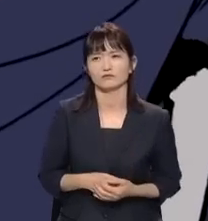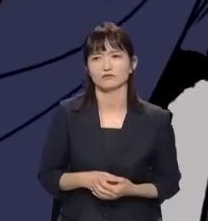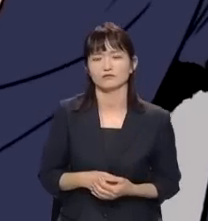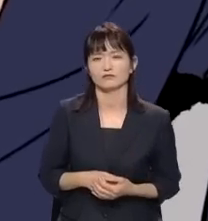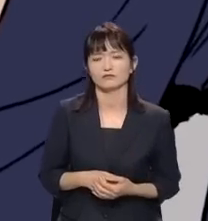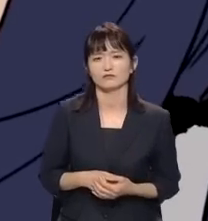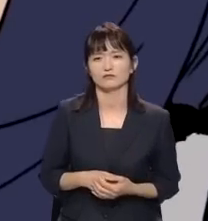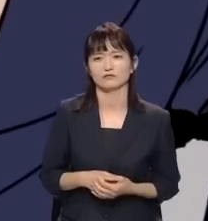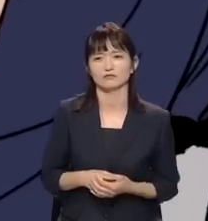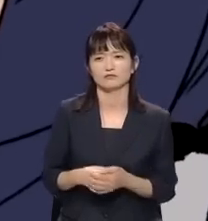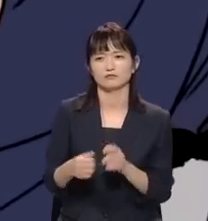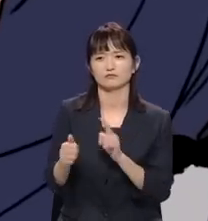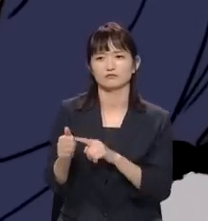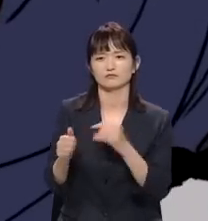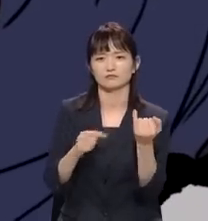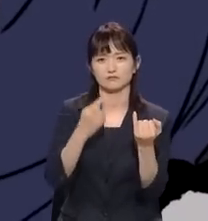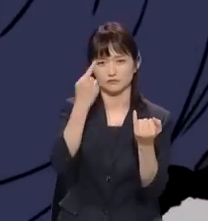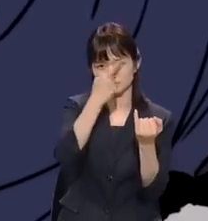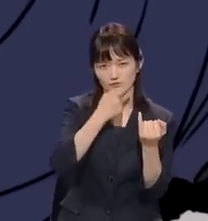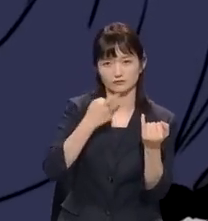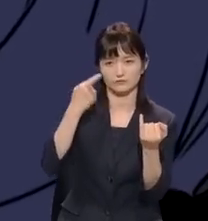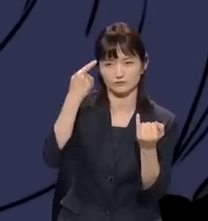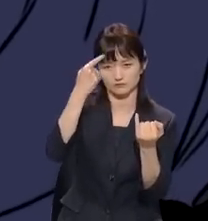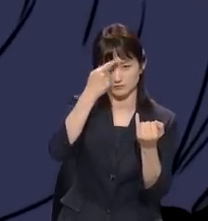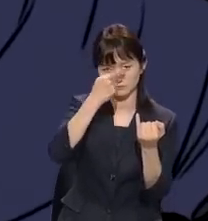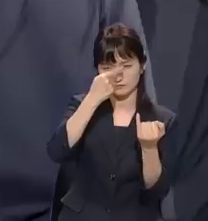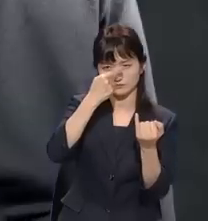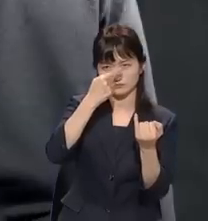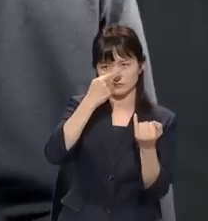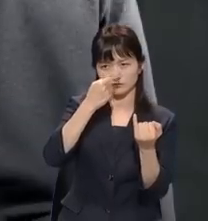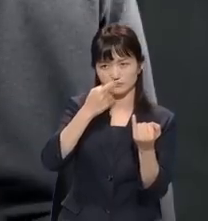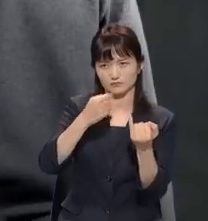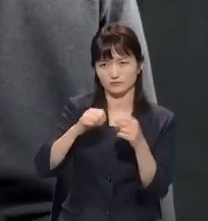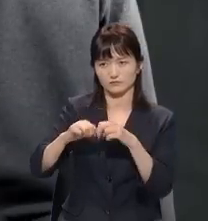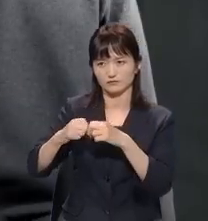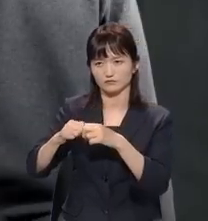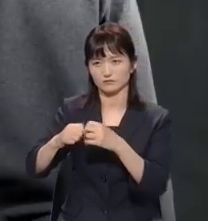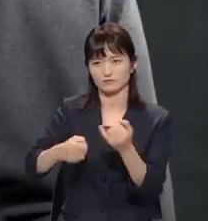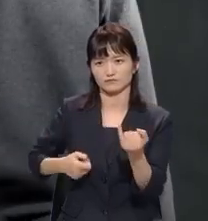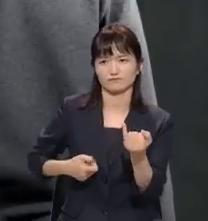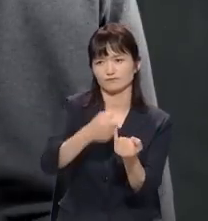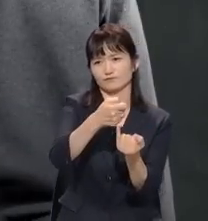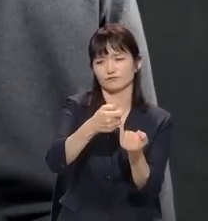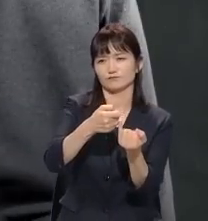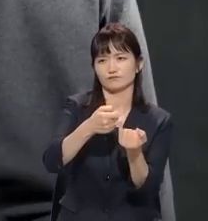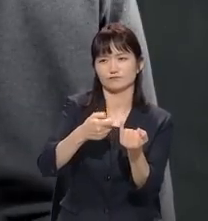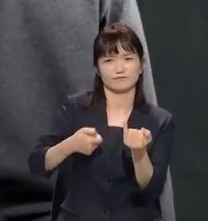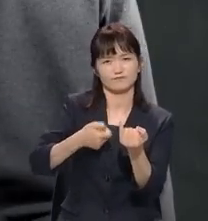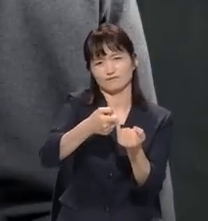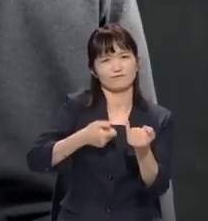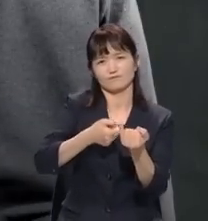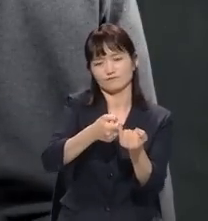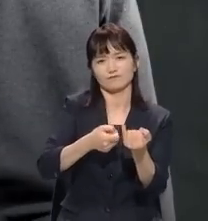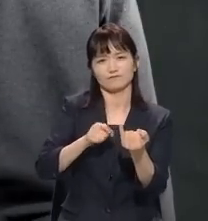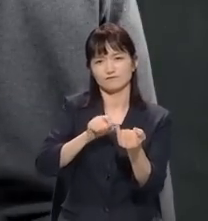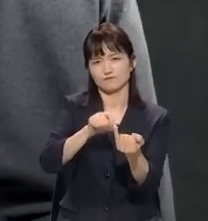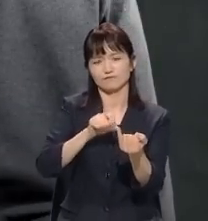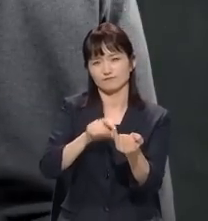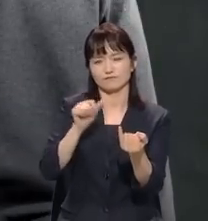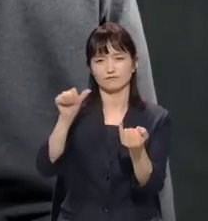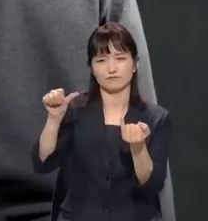남자는 여자친구 얼굴과 저기 그거를 무릎을 향해서 무릎을 가지고 다섯 차례나